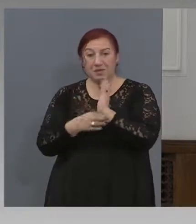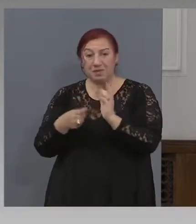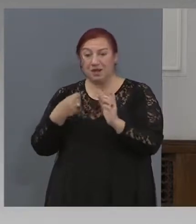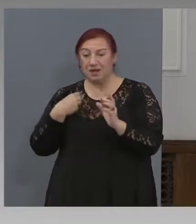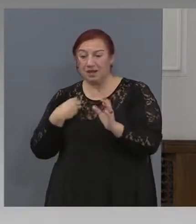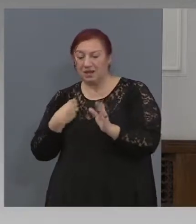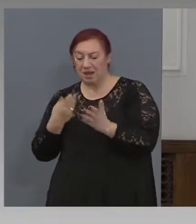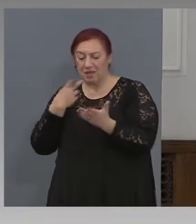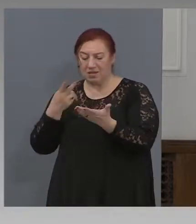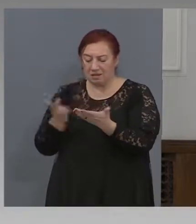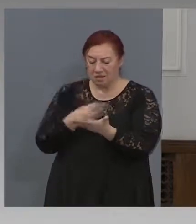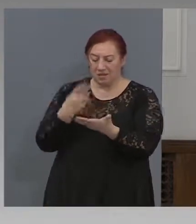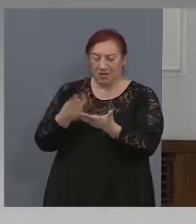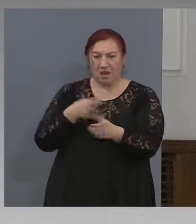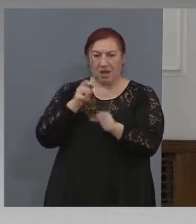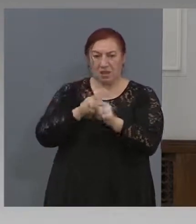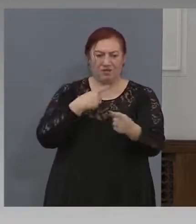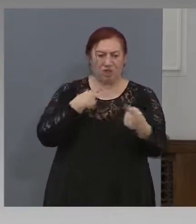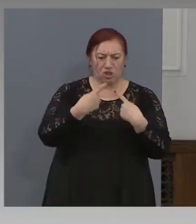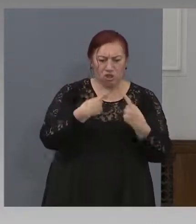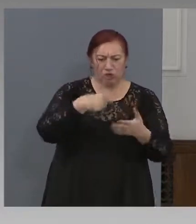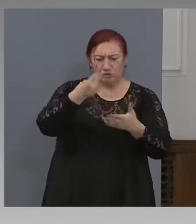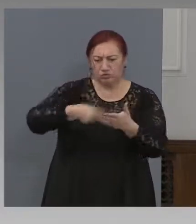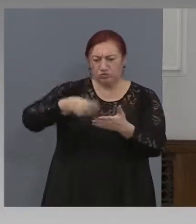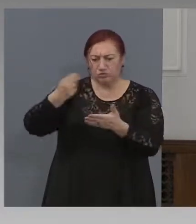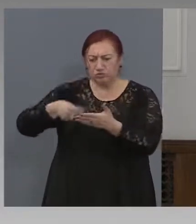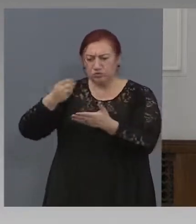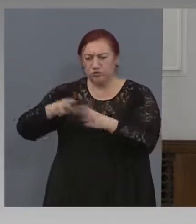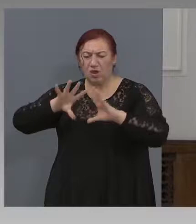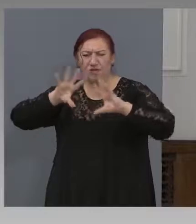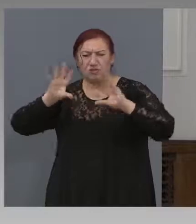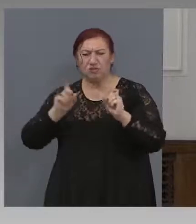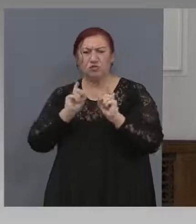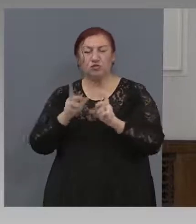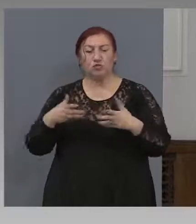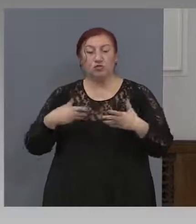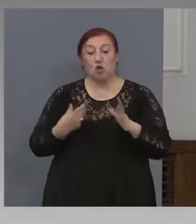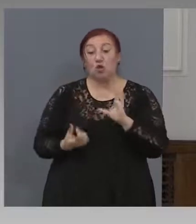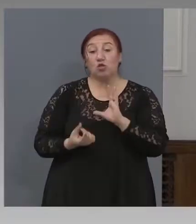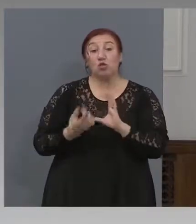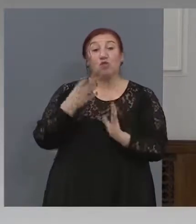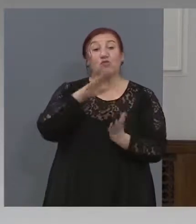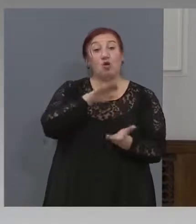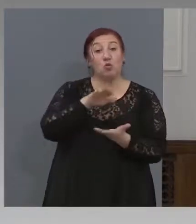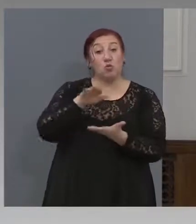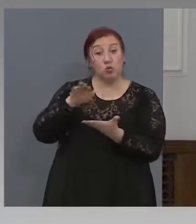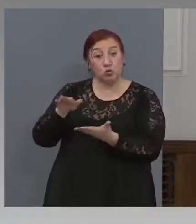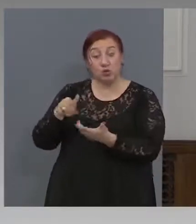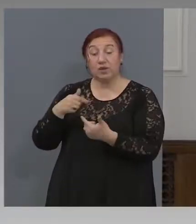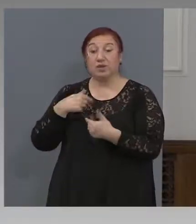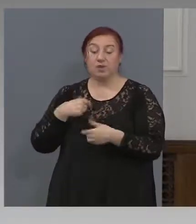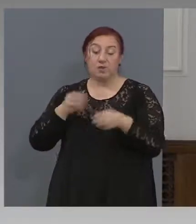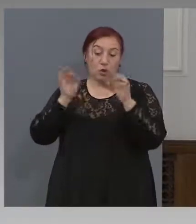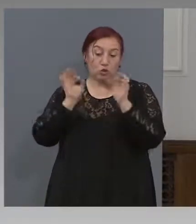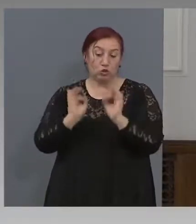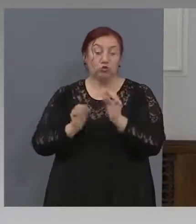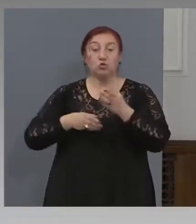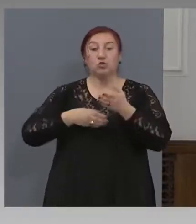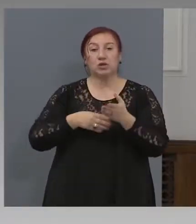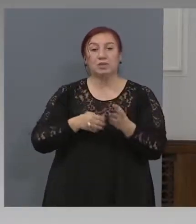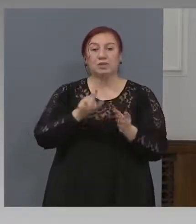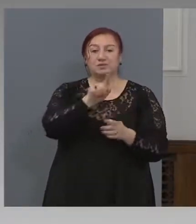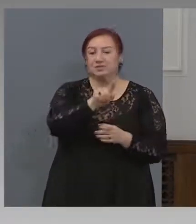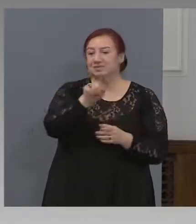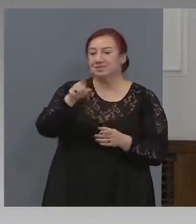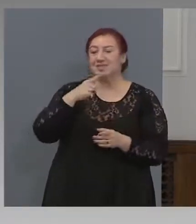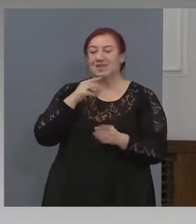т.е. да се мина и през договорен процес и през всичко останало, такива нови продукти, с което всъщност имаме конкретната подкрепа за определени